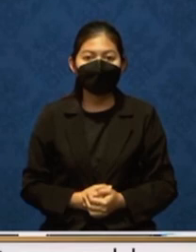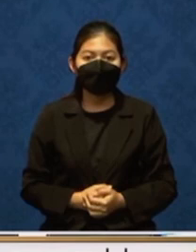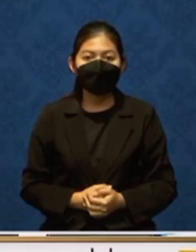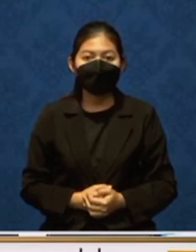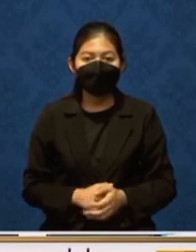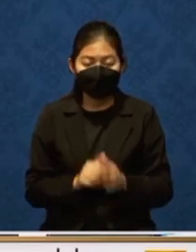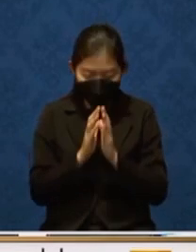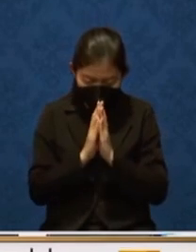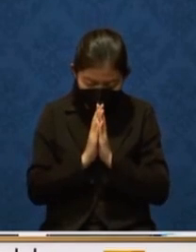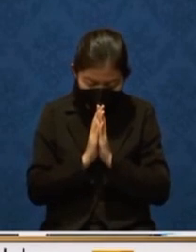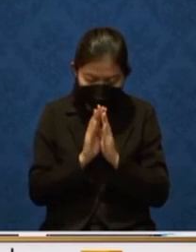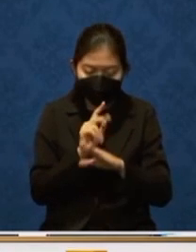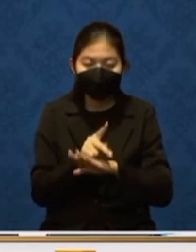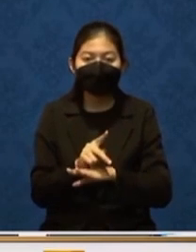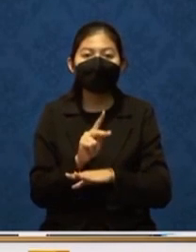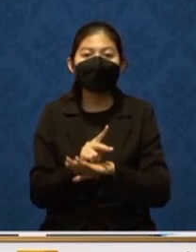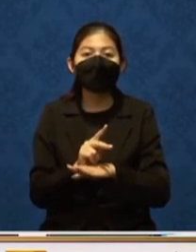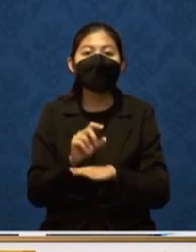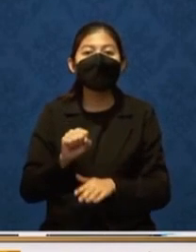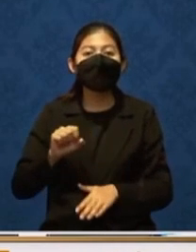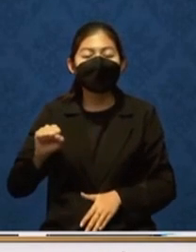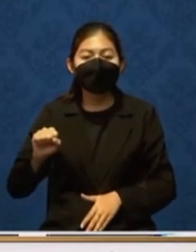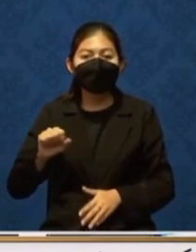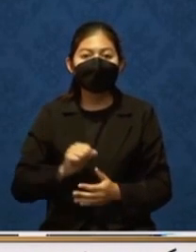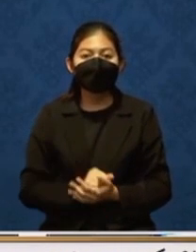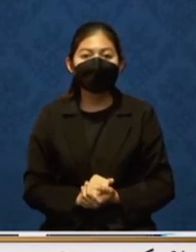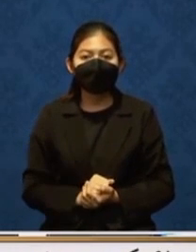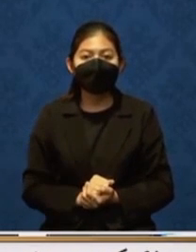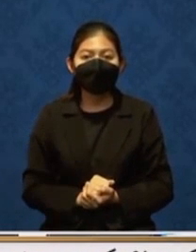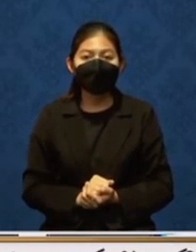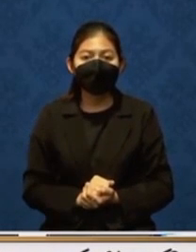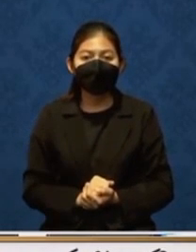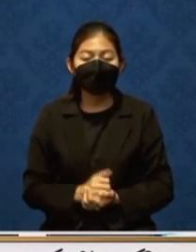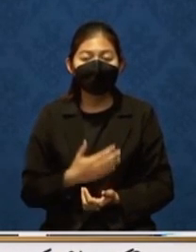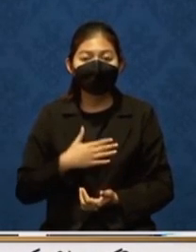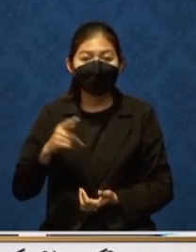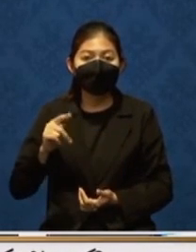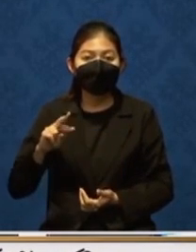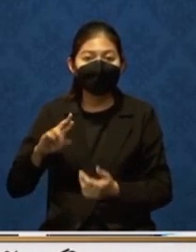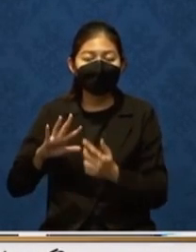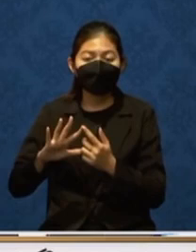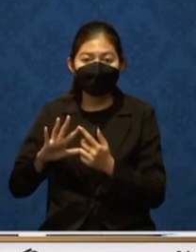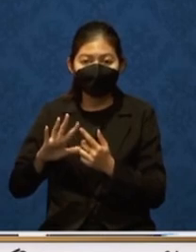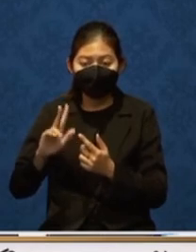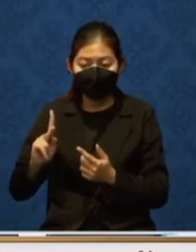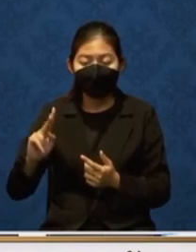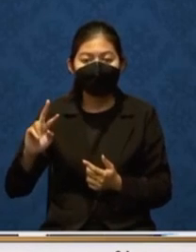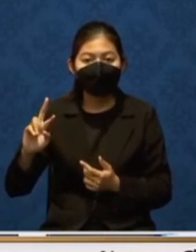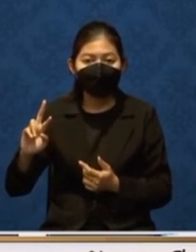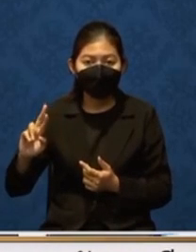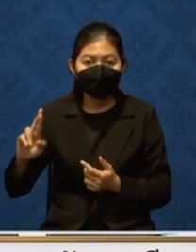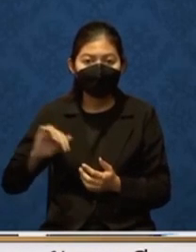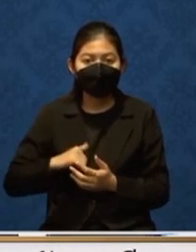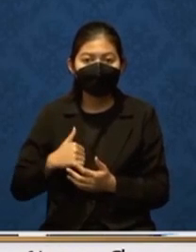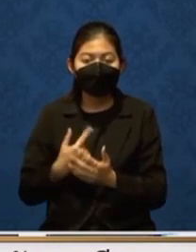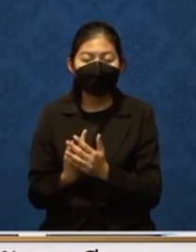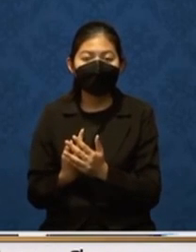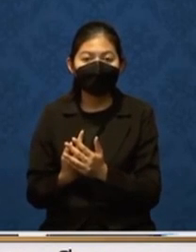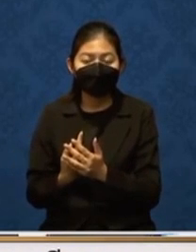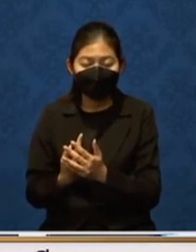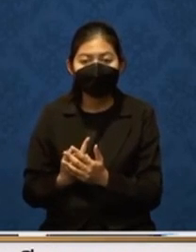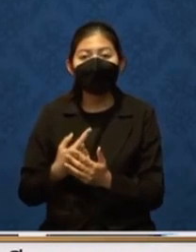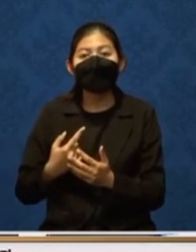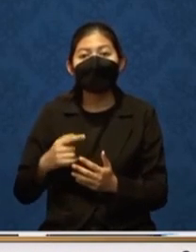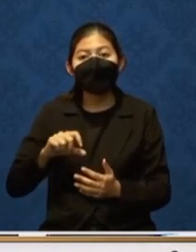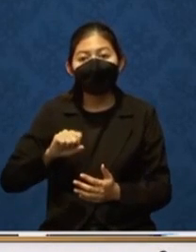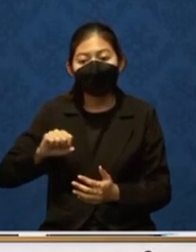กรียนท่านพระทานสภาพูดแนรัศดอนทเขารบครับผมประกอวุธอุดมพิพัศกุณผู้แนรัศดอน และปบัชีวช